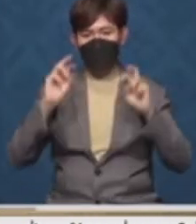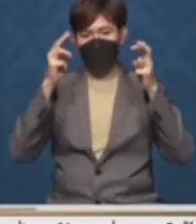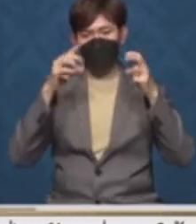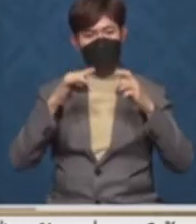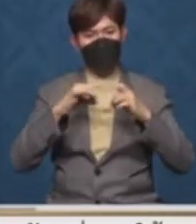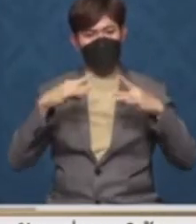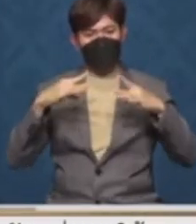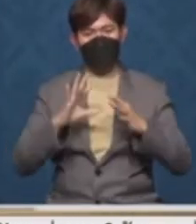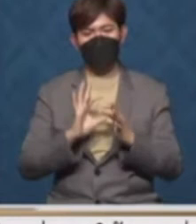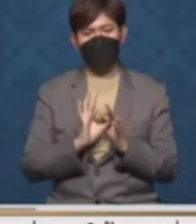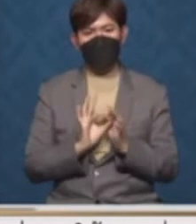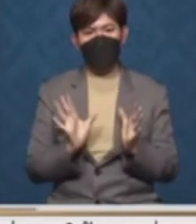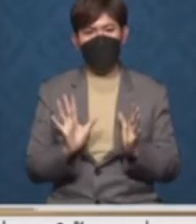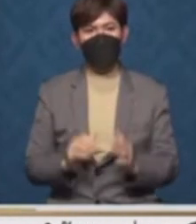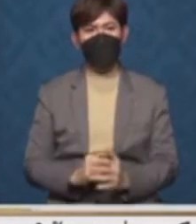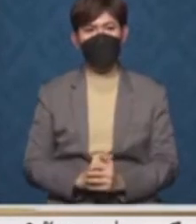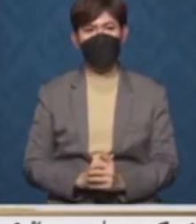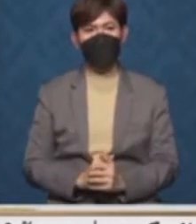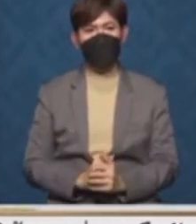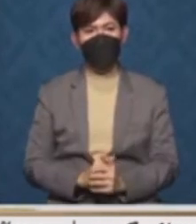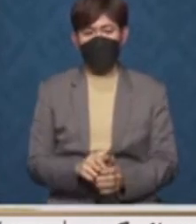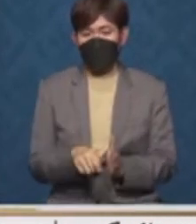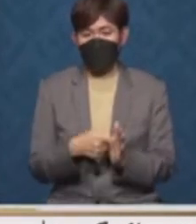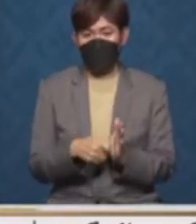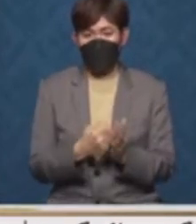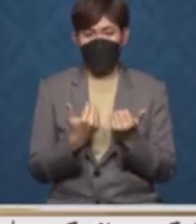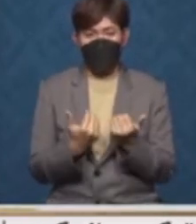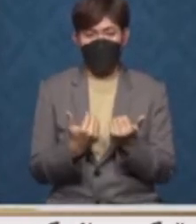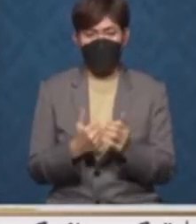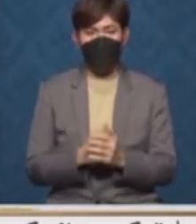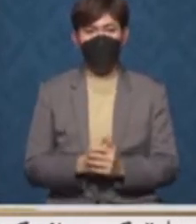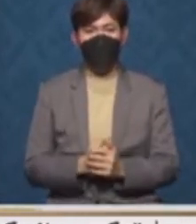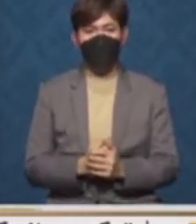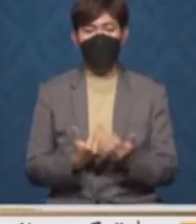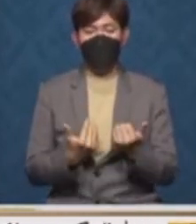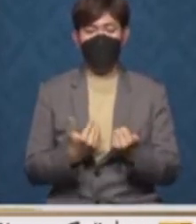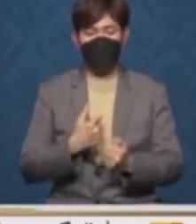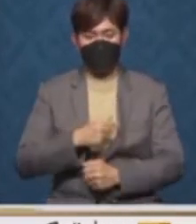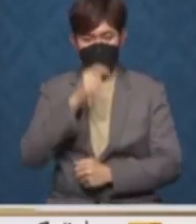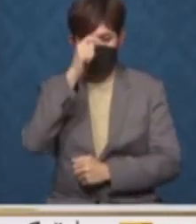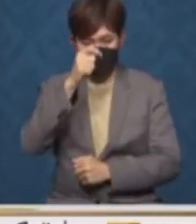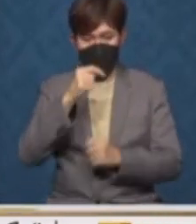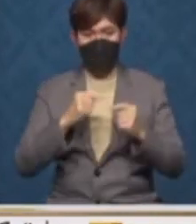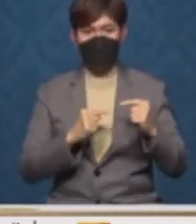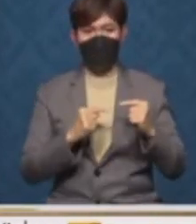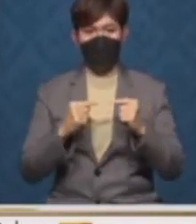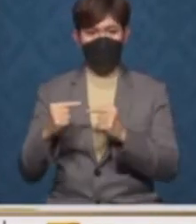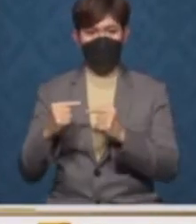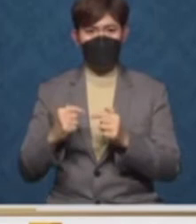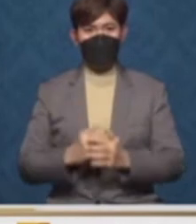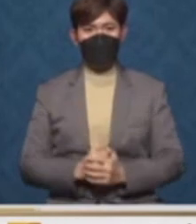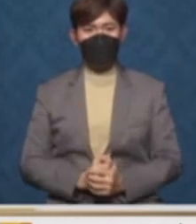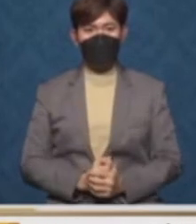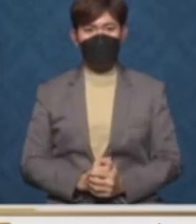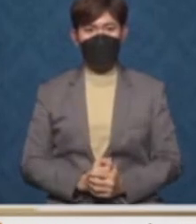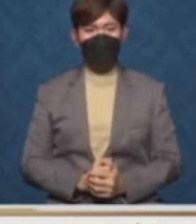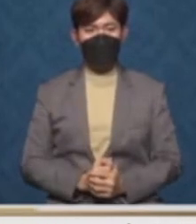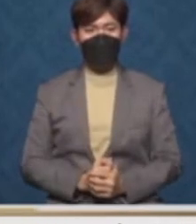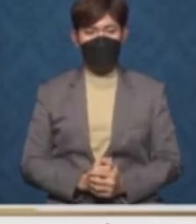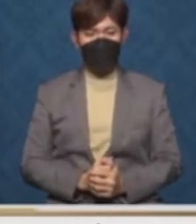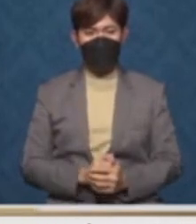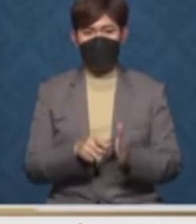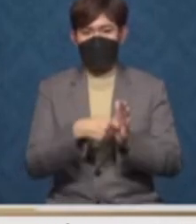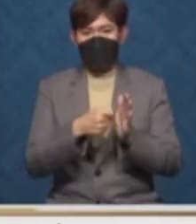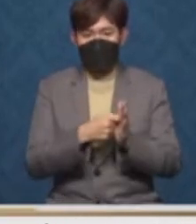วันนี้เพราะนั้น ครับได้ครับท่านประธานครับผมด้วยความเคารพผมต่อเลยครับท่านประธานครับ ครับท่านประธานครับ เพราะว่า